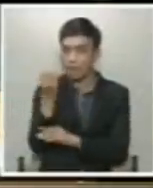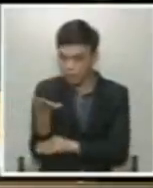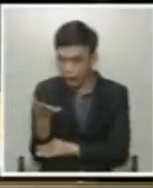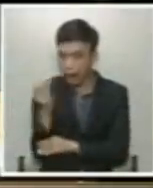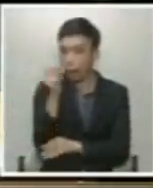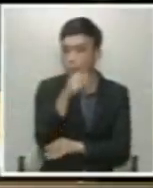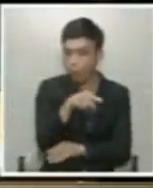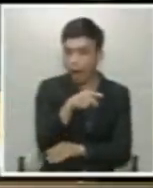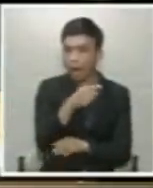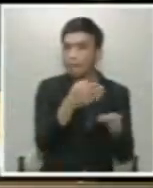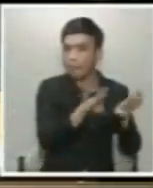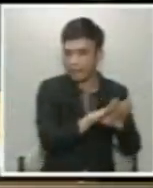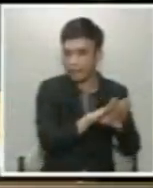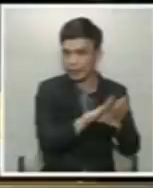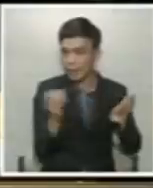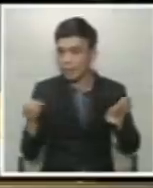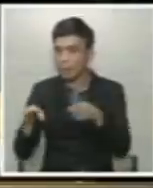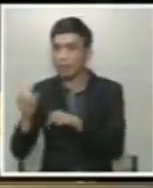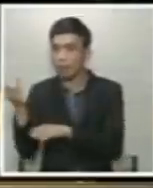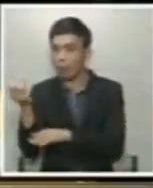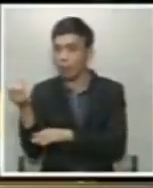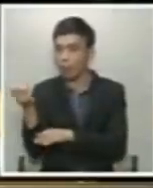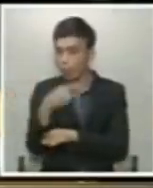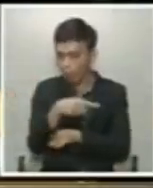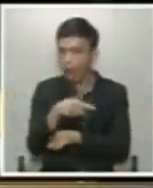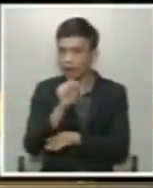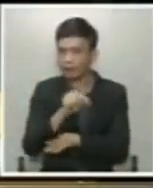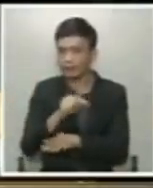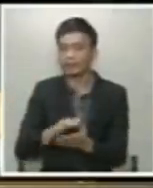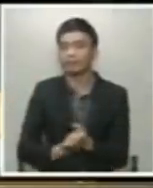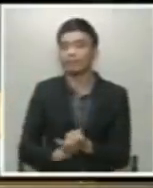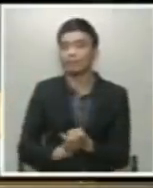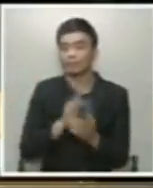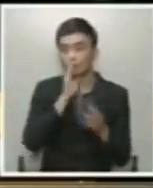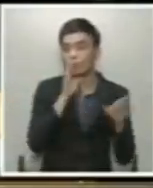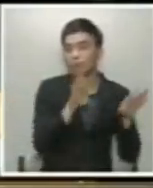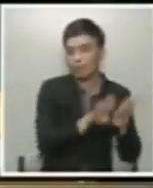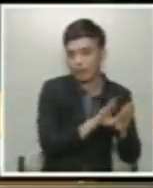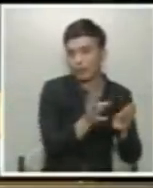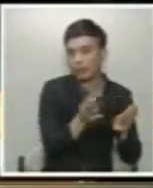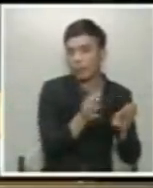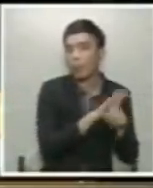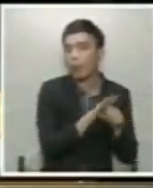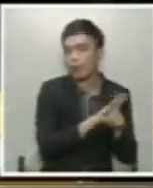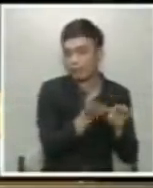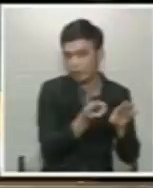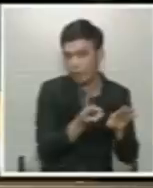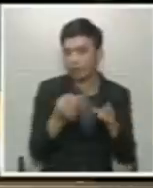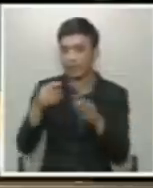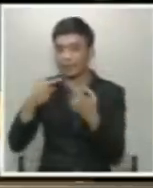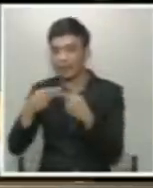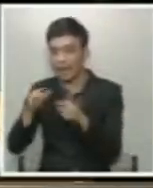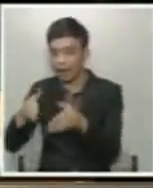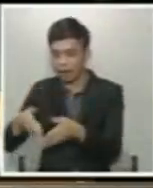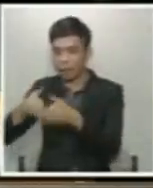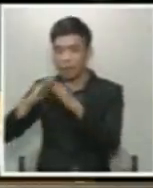1.98 เท่านะครับเคยเปิดใหม่ขึ้นไปถึง3เท่าเทียบกับโรงงานที่ปิดอันนี้เป็นเพราะประเทศไทยเป็นประเทศที่ก